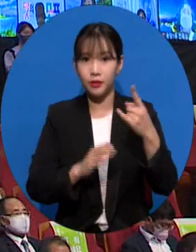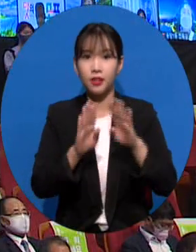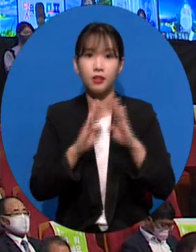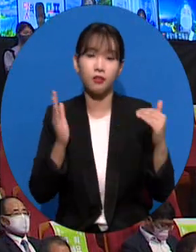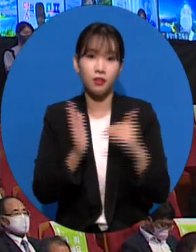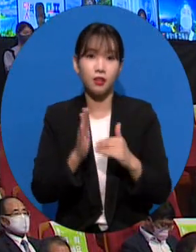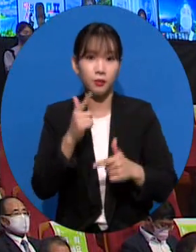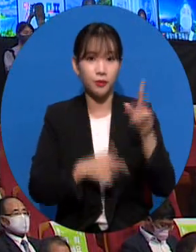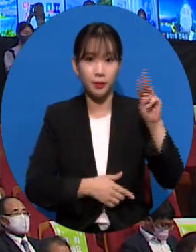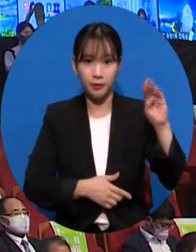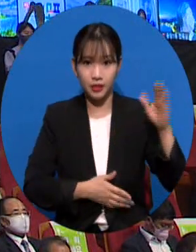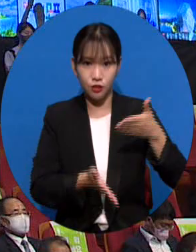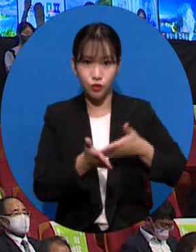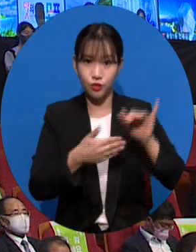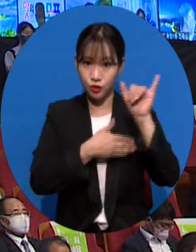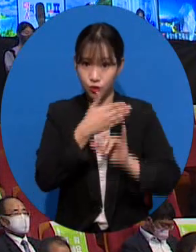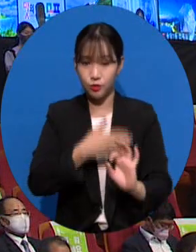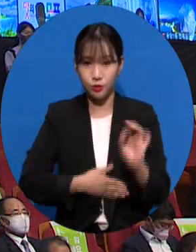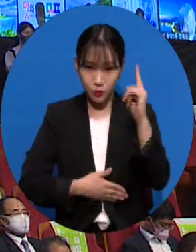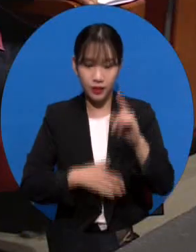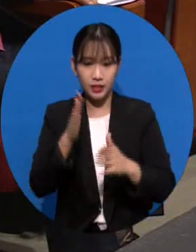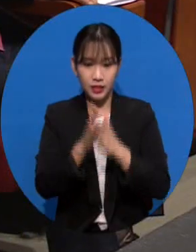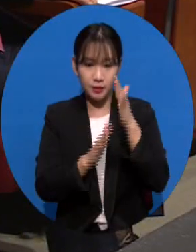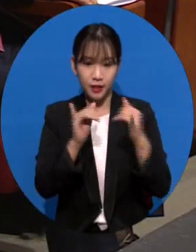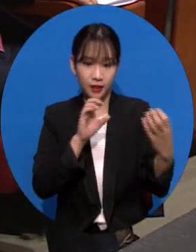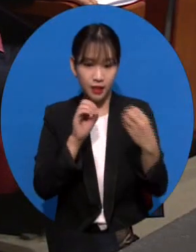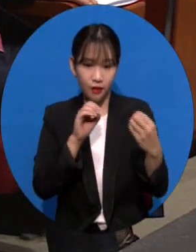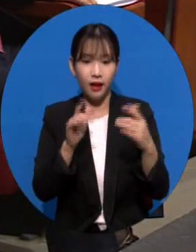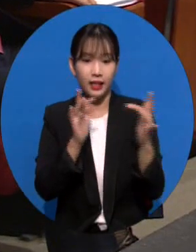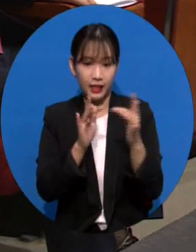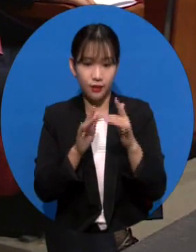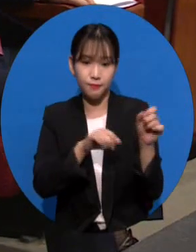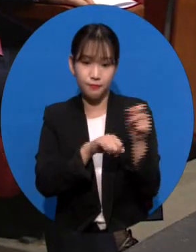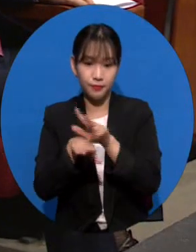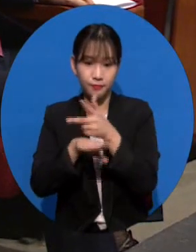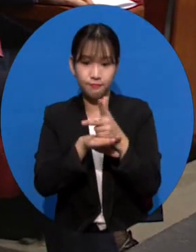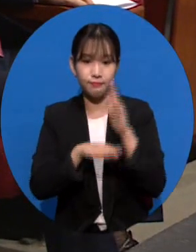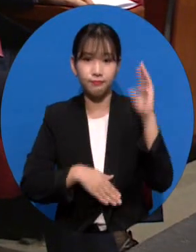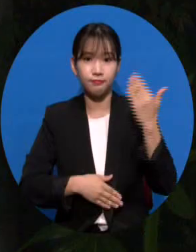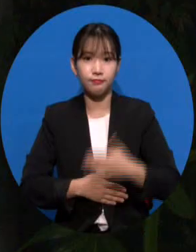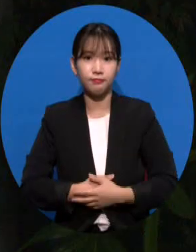가운데 목포 MBC 뉴스 유튜브 채널로 시민과의 대화가 온라인 생중계됐습니다.